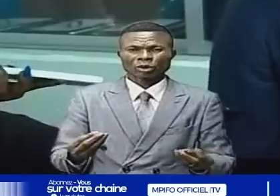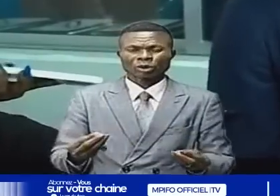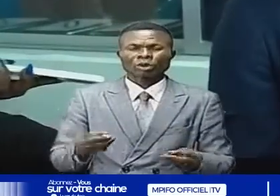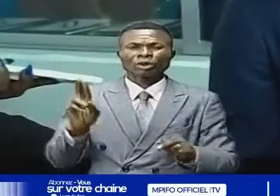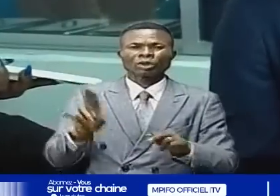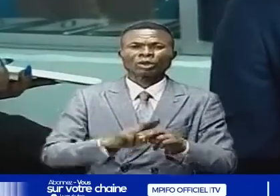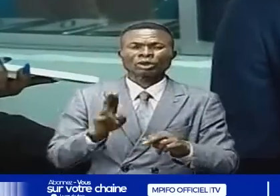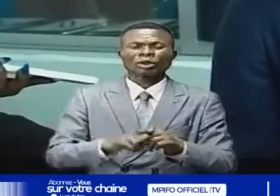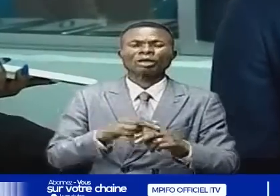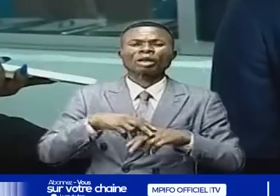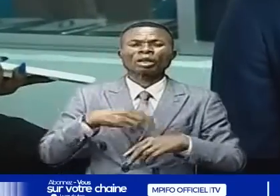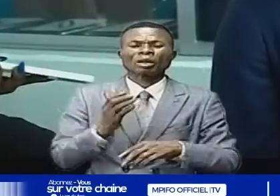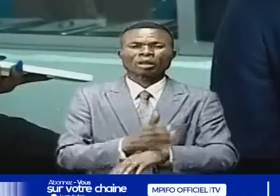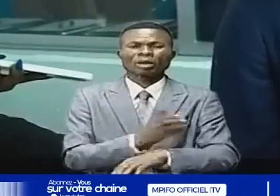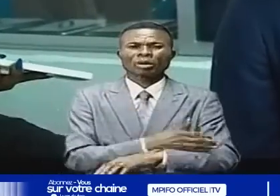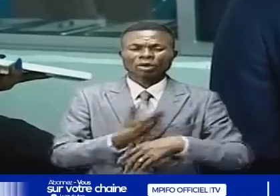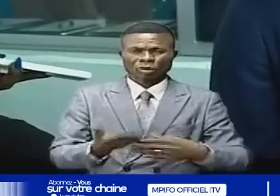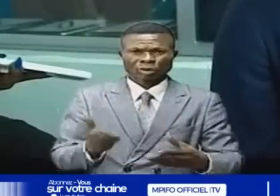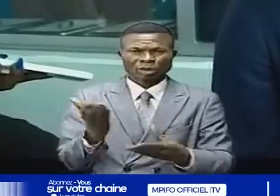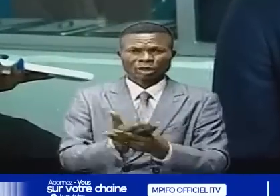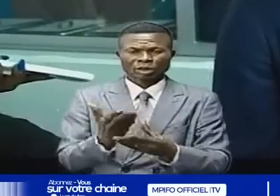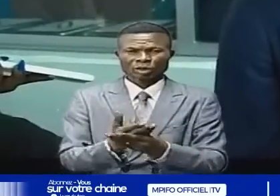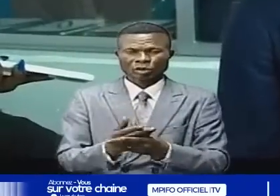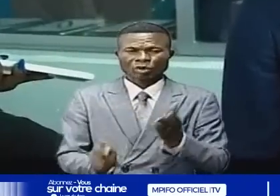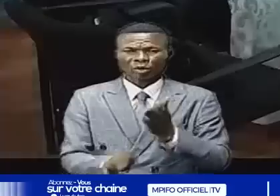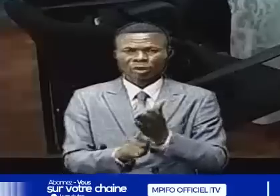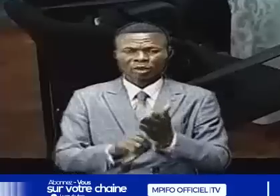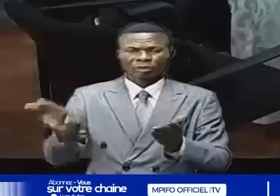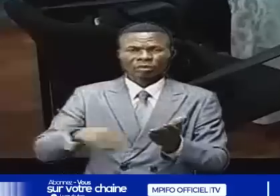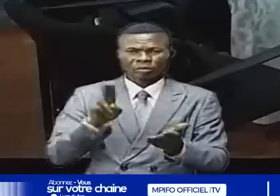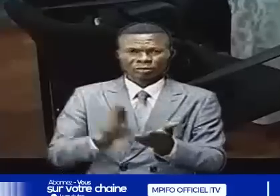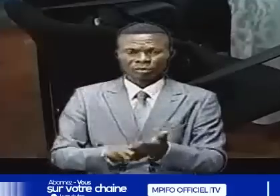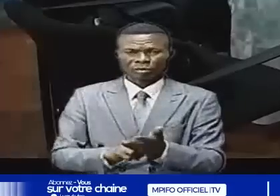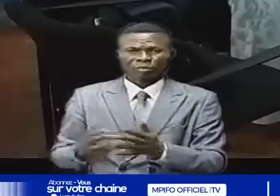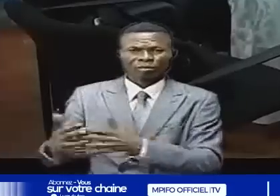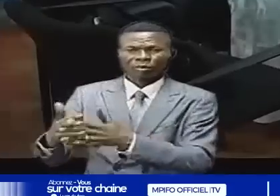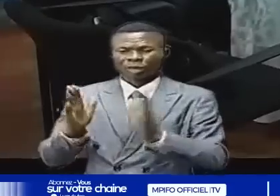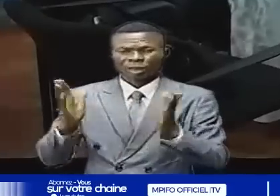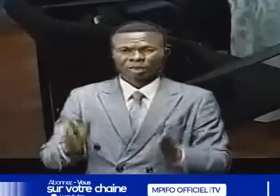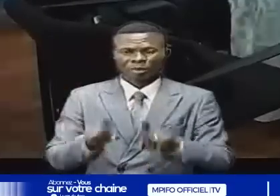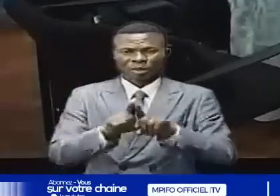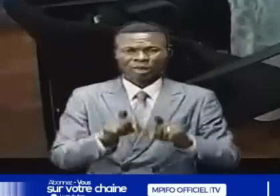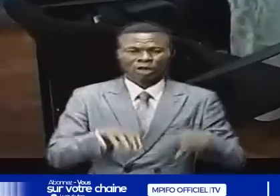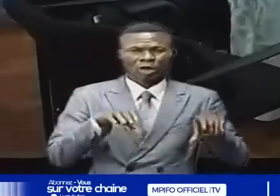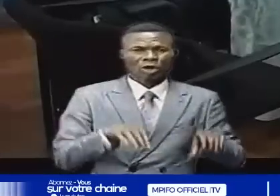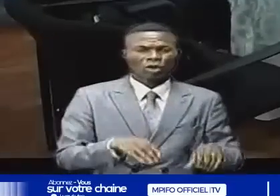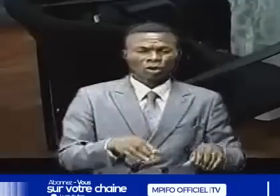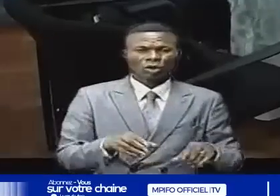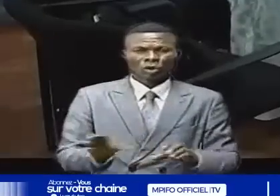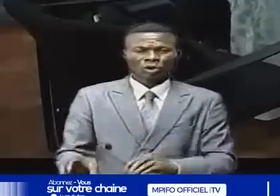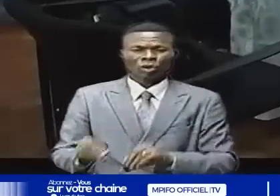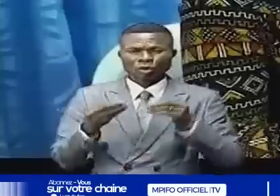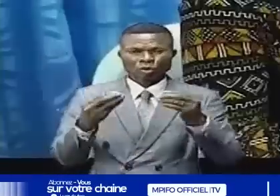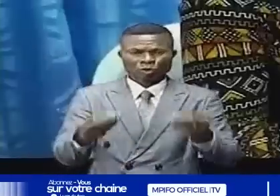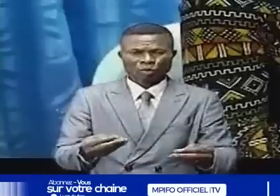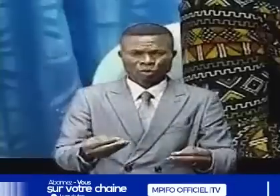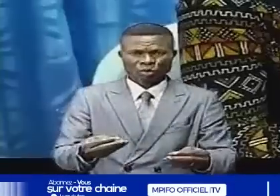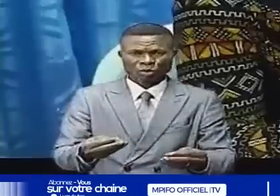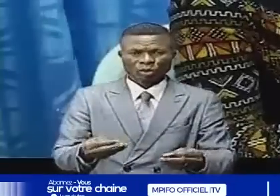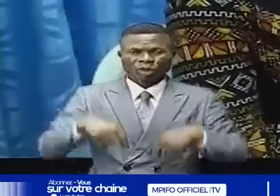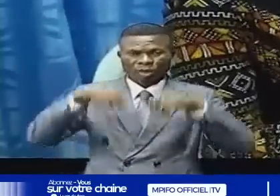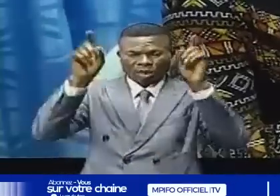cadre de coopération, qui est le document stratégique qui a été signé entre le système des Nations Unies et les pays, comment on va mettre en œuvre pour